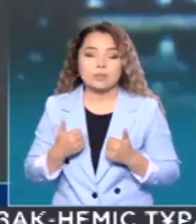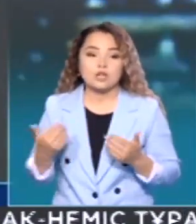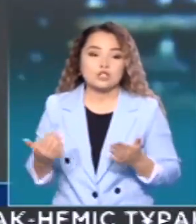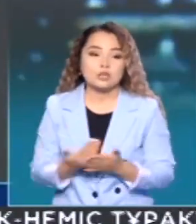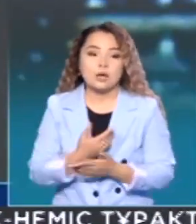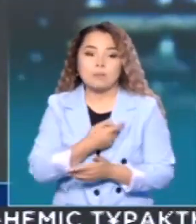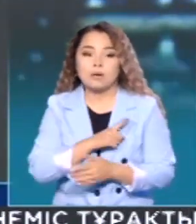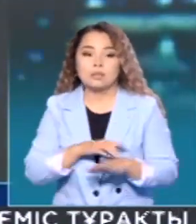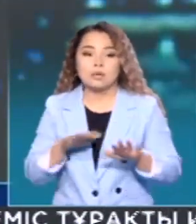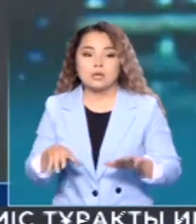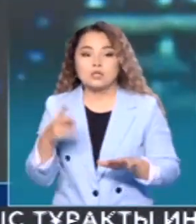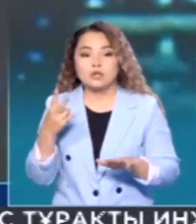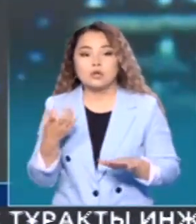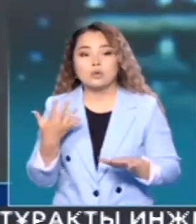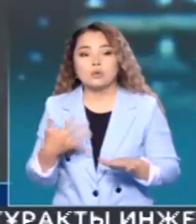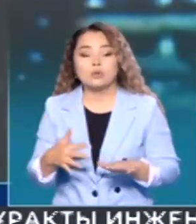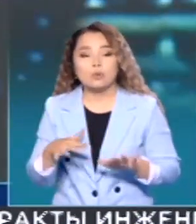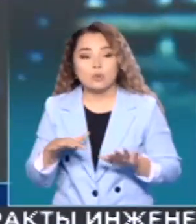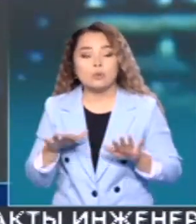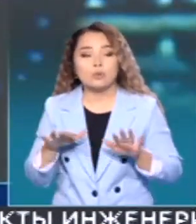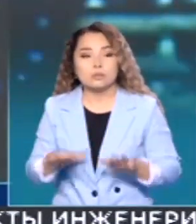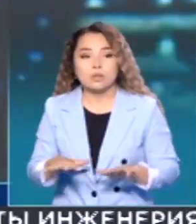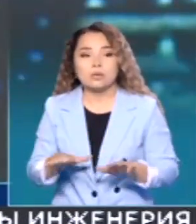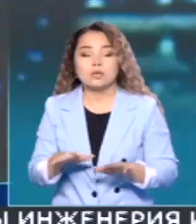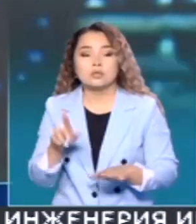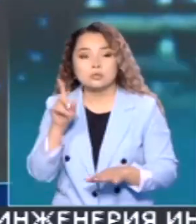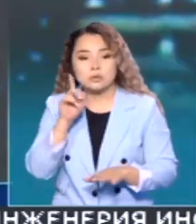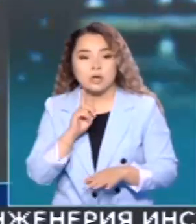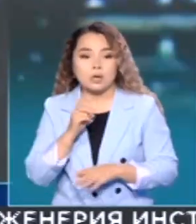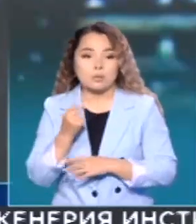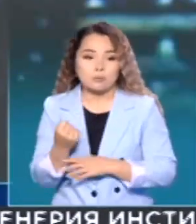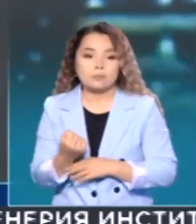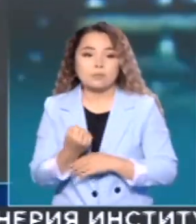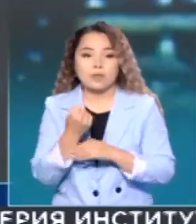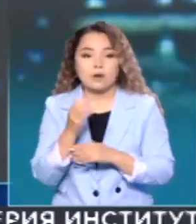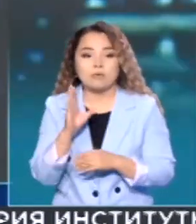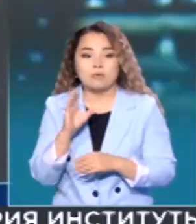поликлиника 250 орындық, жақсы қолда болады Уәлиханов ауданының тұрғындарына.